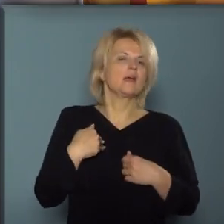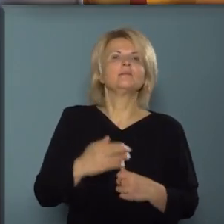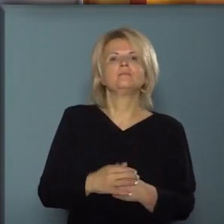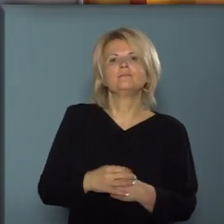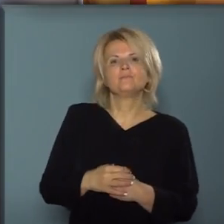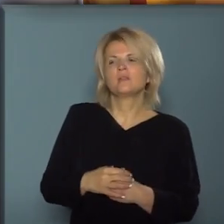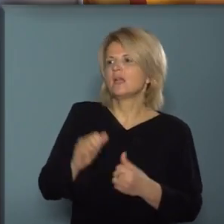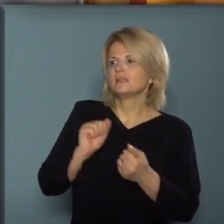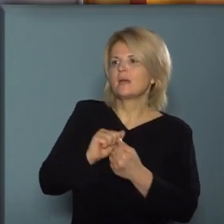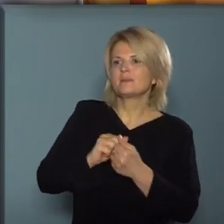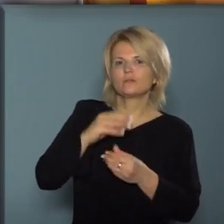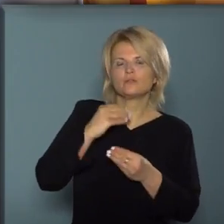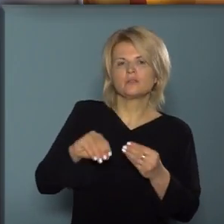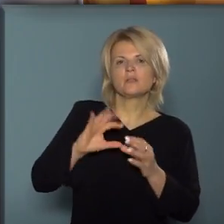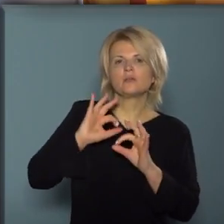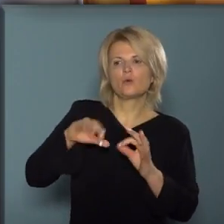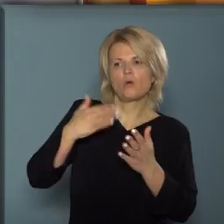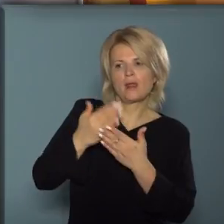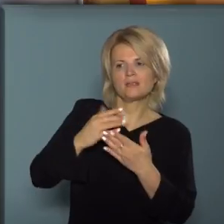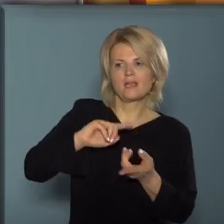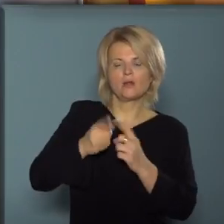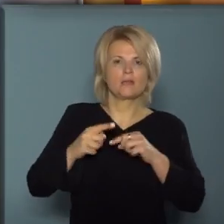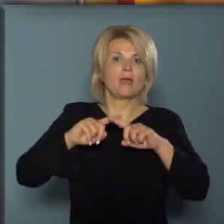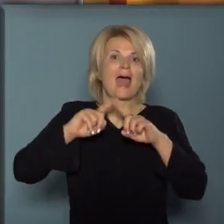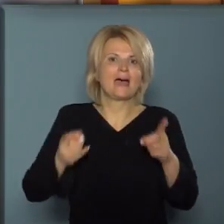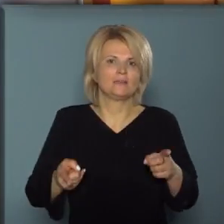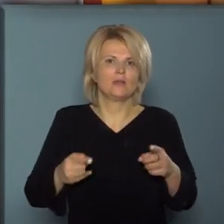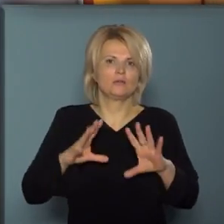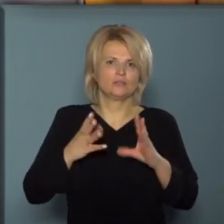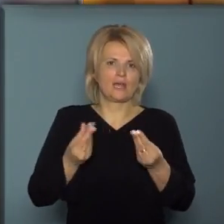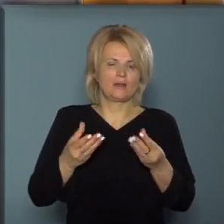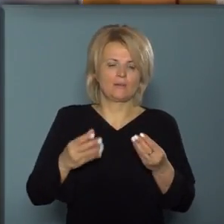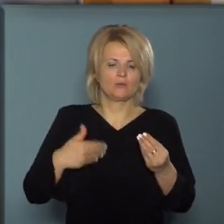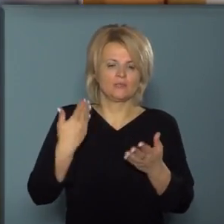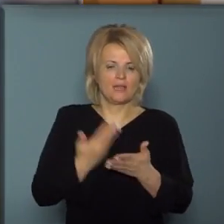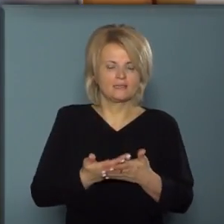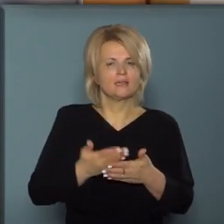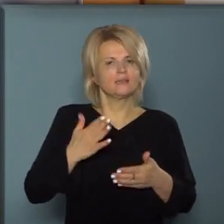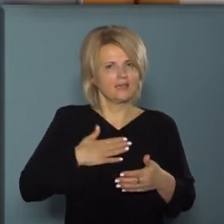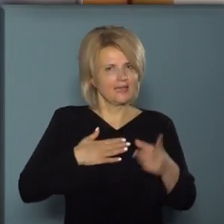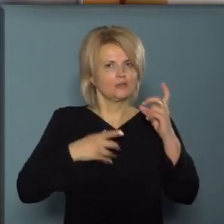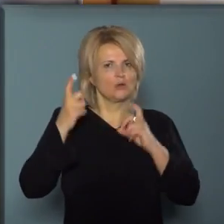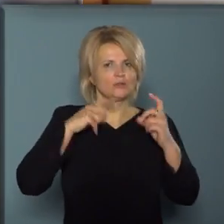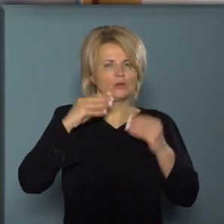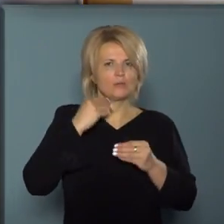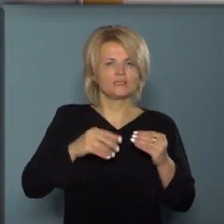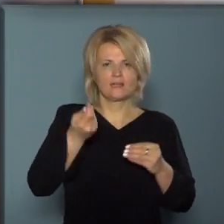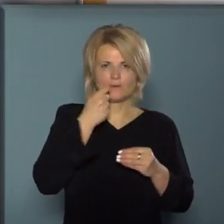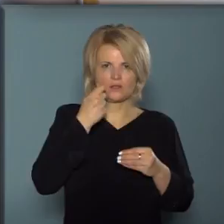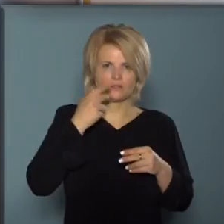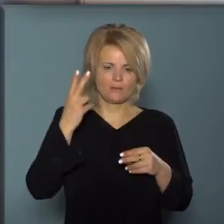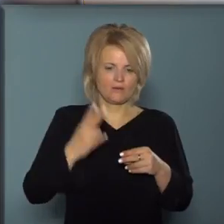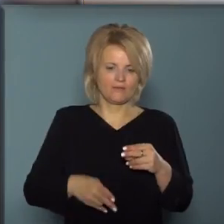hogy amiatt, bocsánat, hogy jól legyél, hanem hogy már átlagos állapotban legyél, egy utána ahhoz is kellett. Én azt gondolom, hogy azért